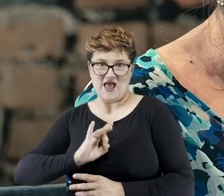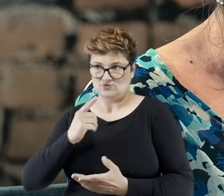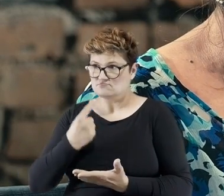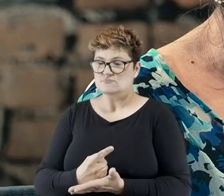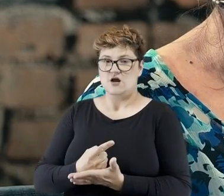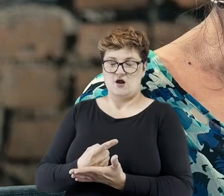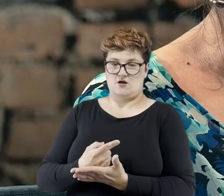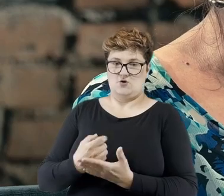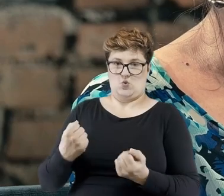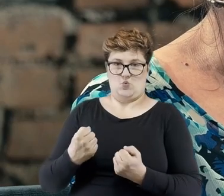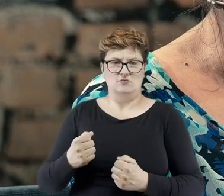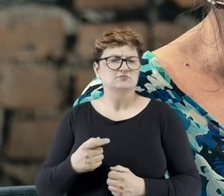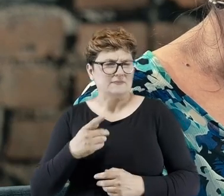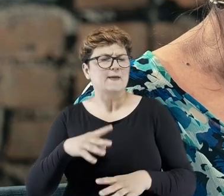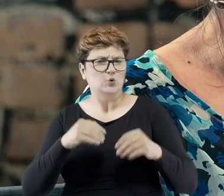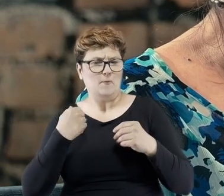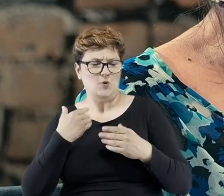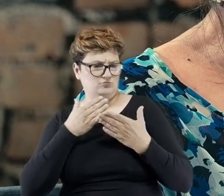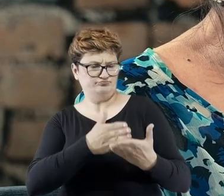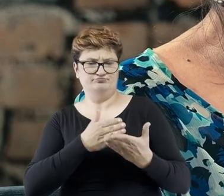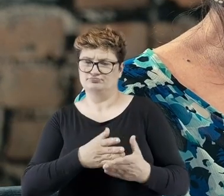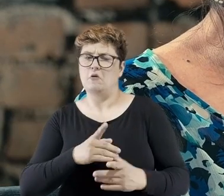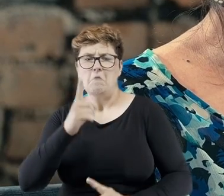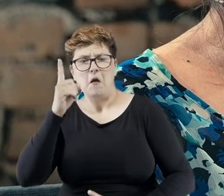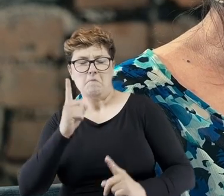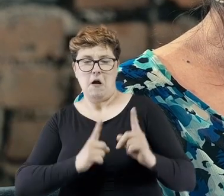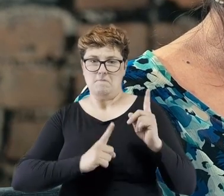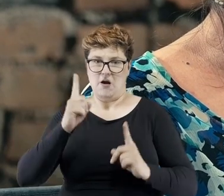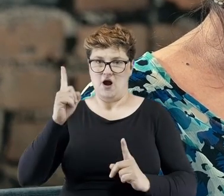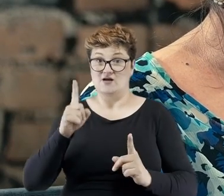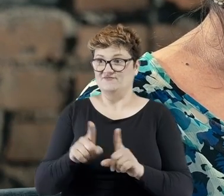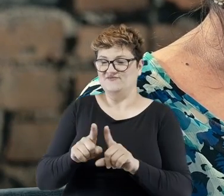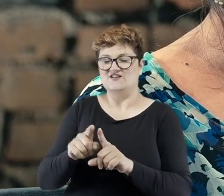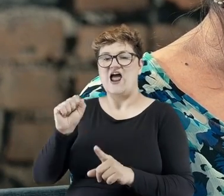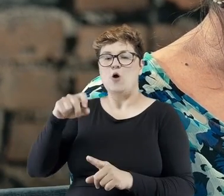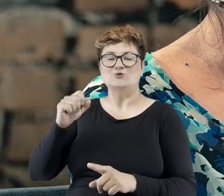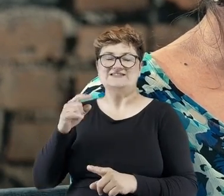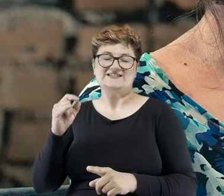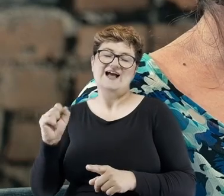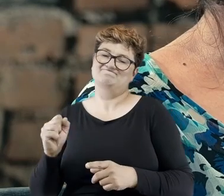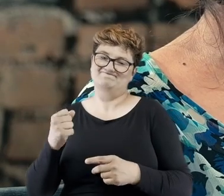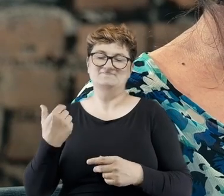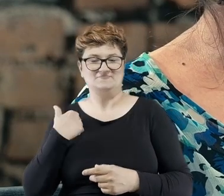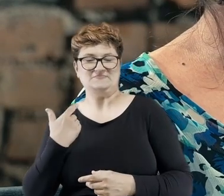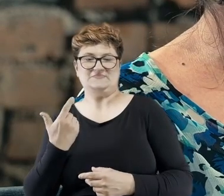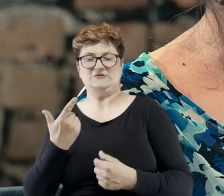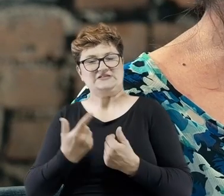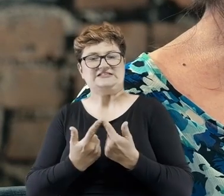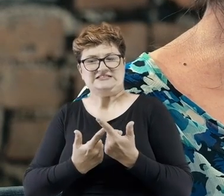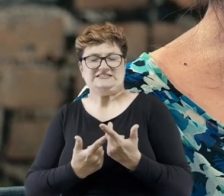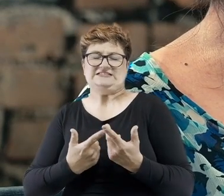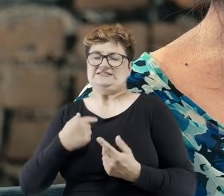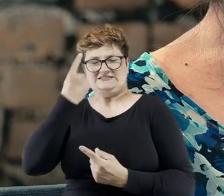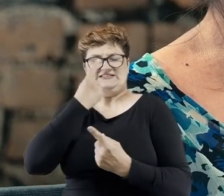początku to była rzeczywiście taka pomoc bardzo doraźna. Zresztą Stefania Augustyńska chyba sobie do końca wyrzucała, że jej się nie udało